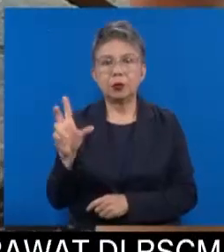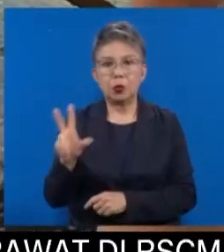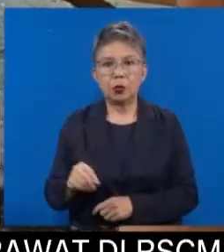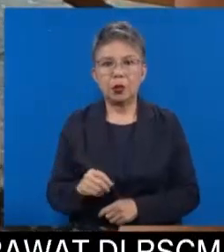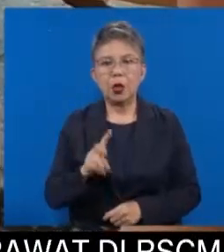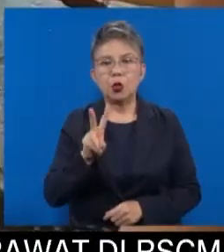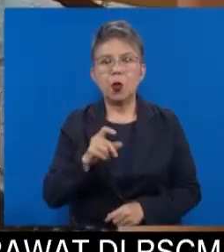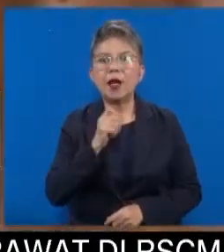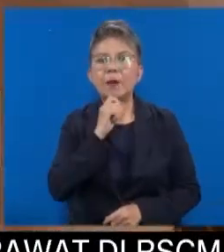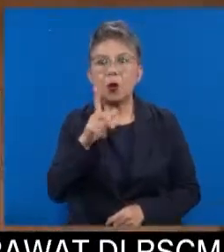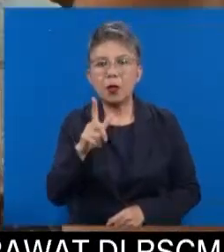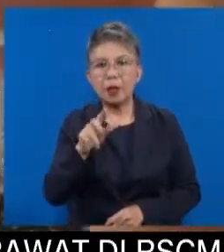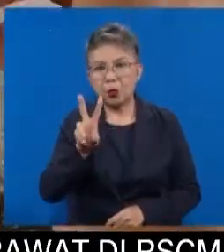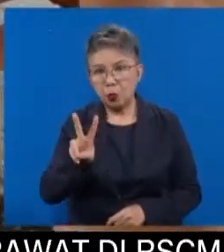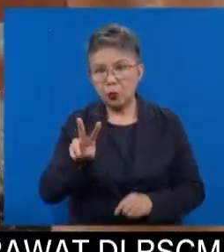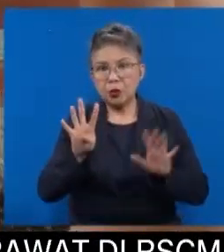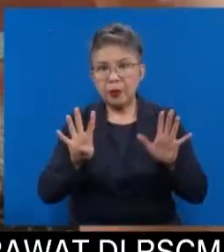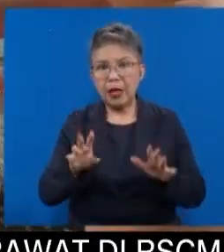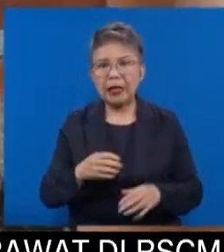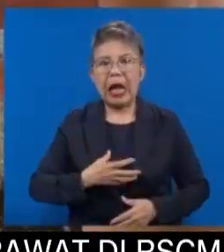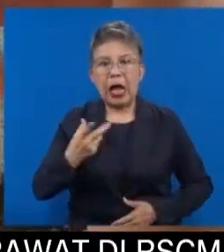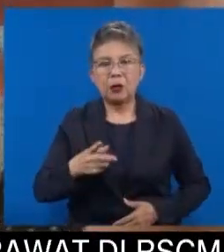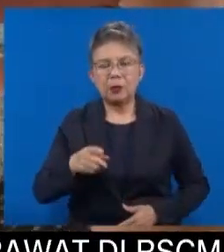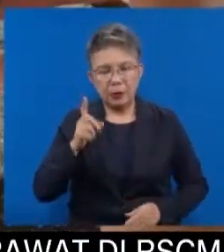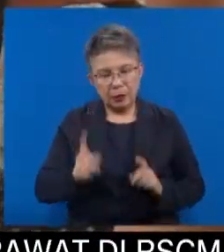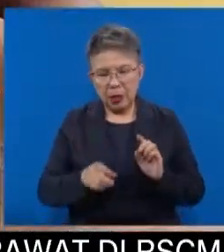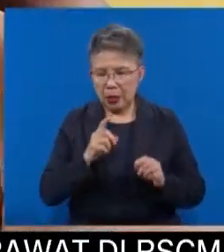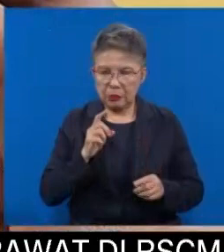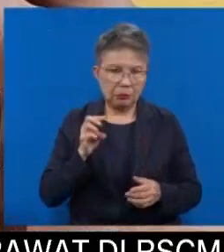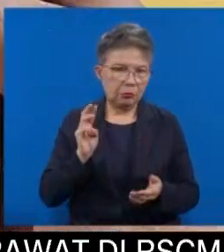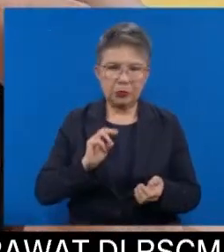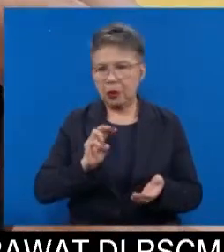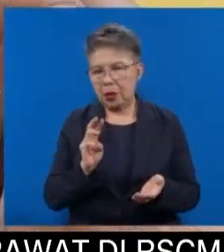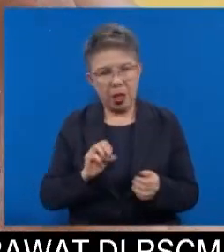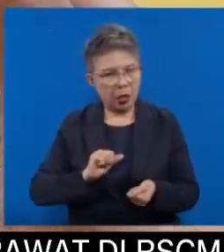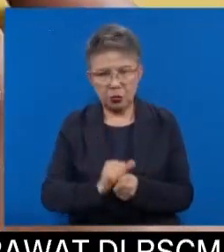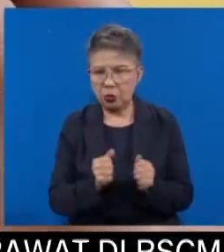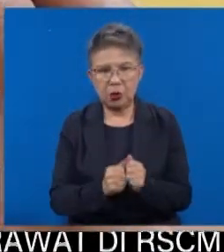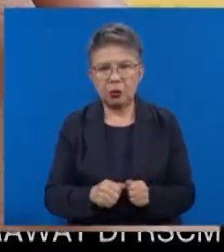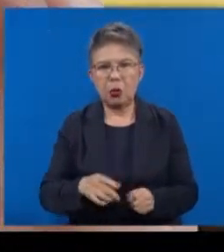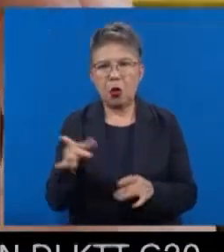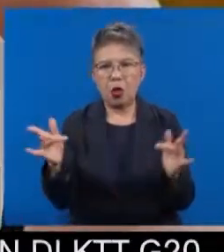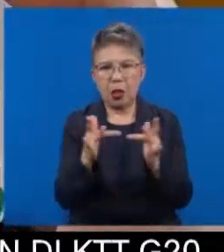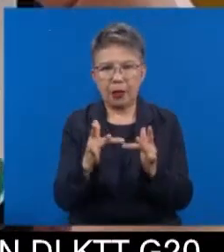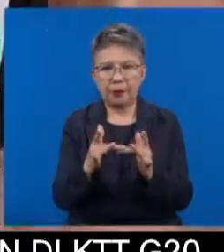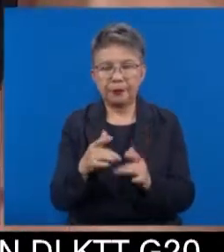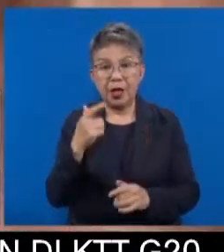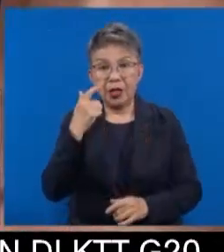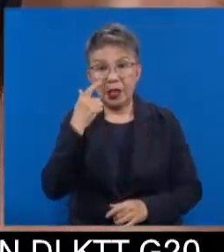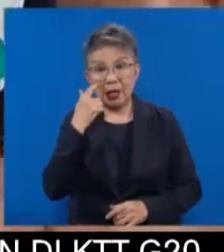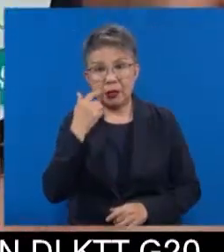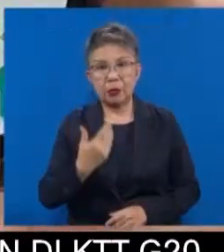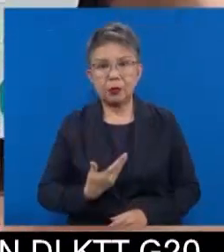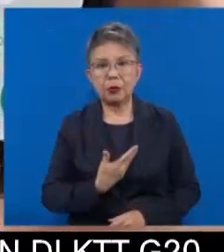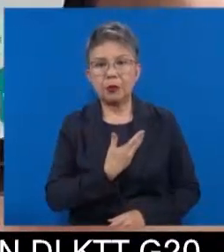2 laporan dan 29 aduan terkait kasus dugaan penipuan online tersebut. Dari pemeriksaan saksi diketahui,